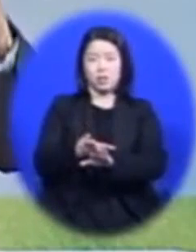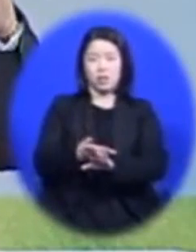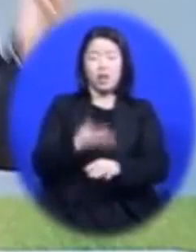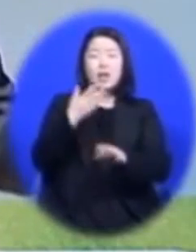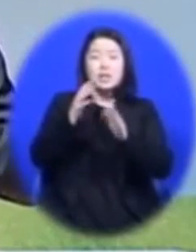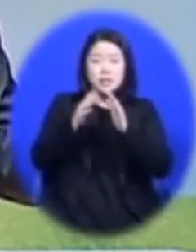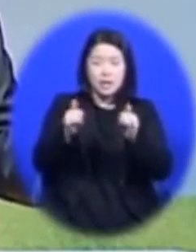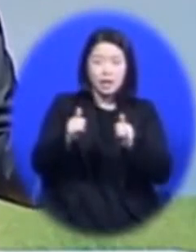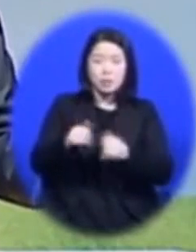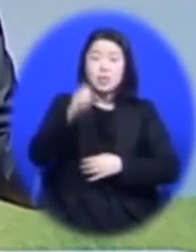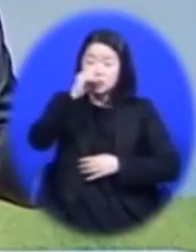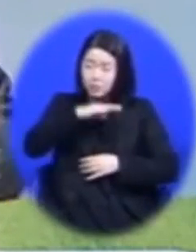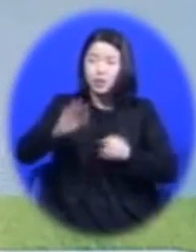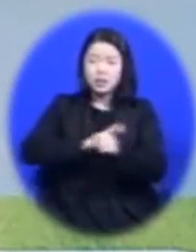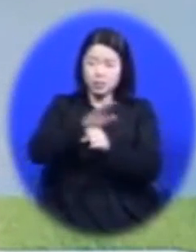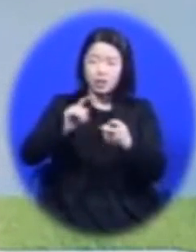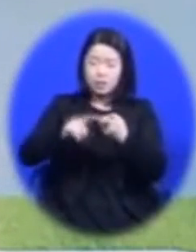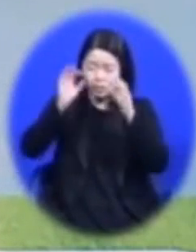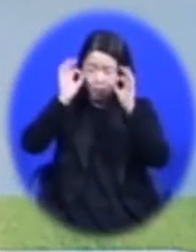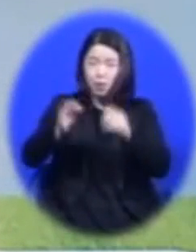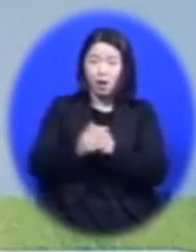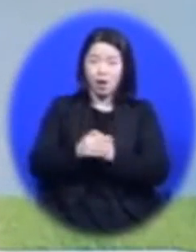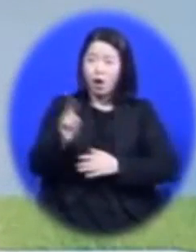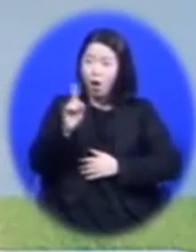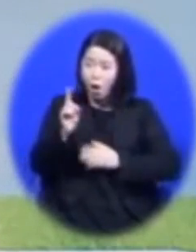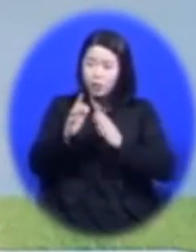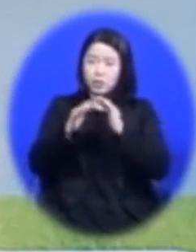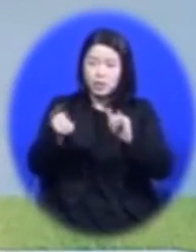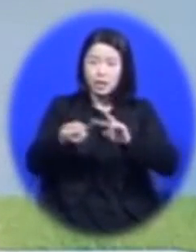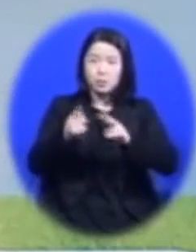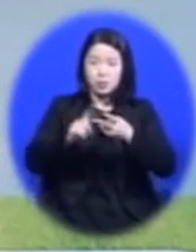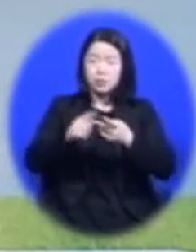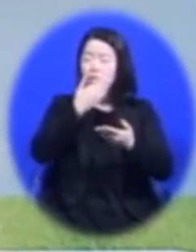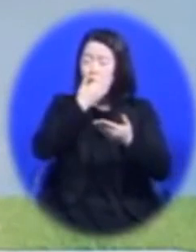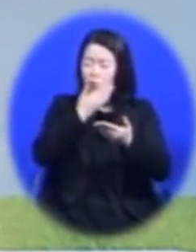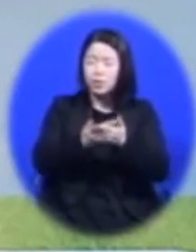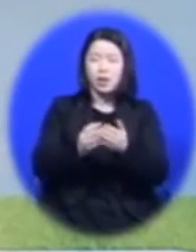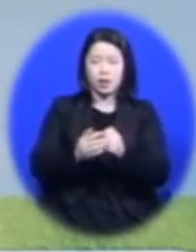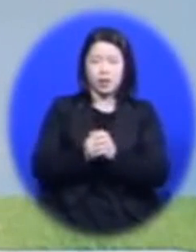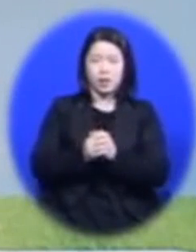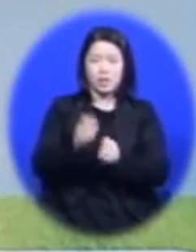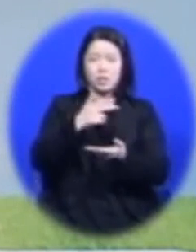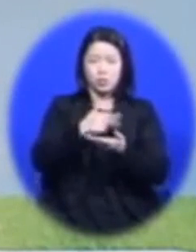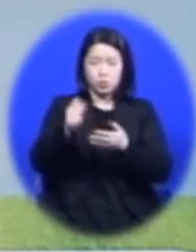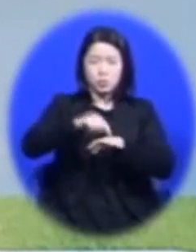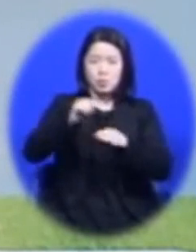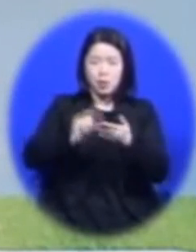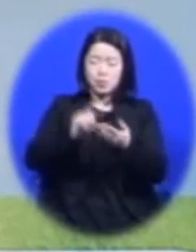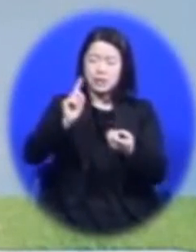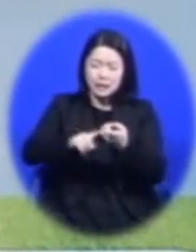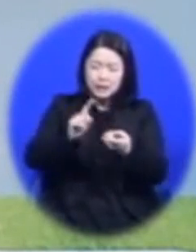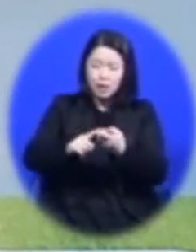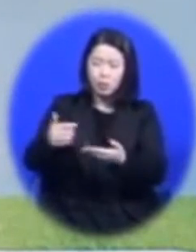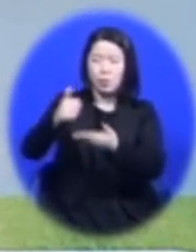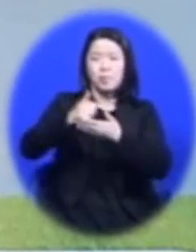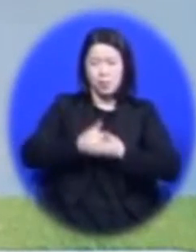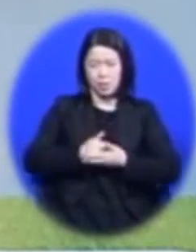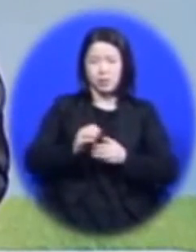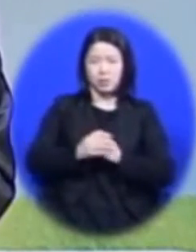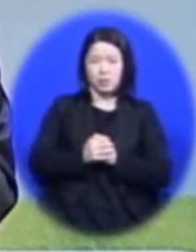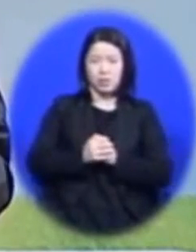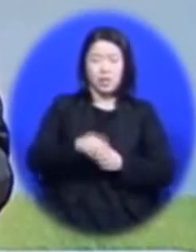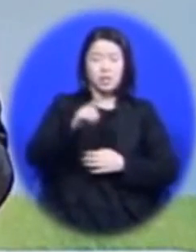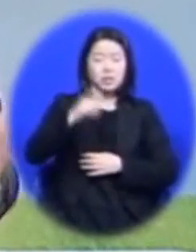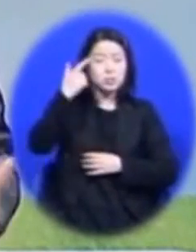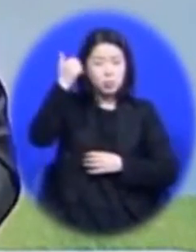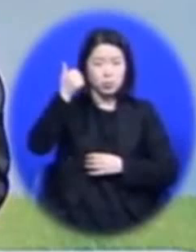사람이 그냥 사랑스러운 거예요. 어떤 사람이든지 귀한 거예요. 주님의 마음을 그대로 받은 거죠. 그